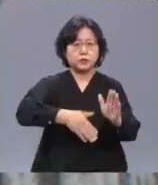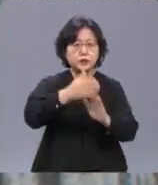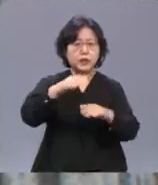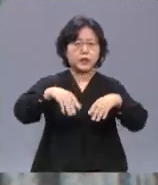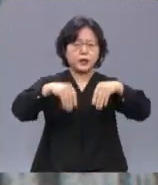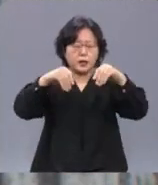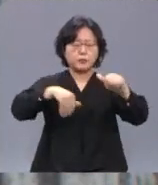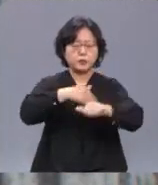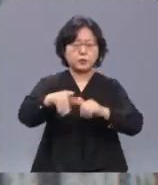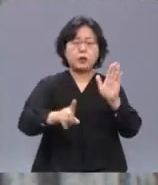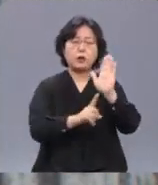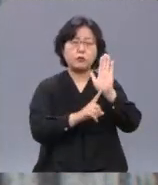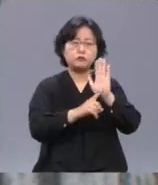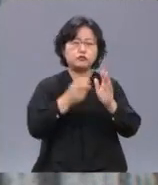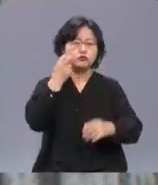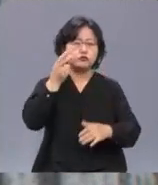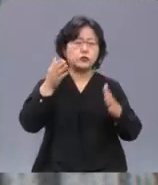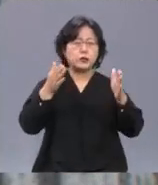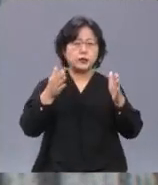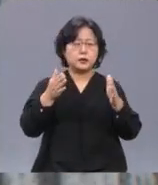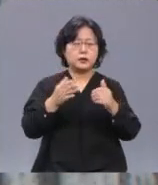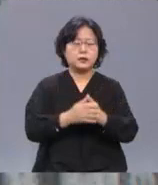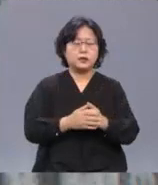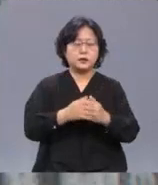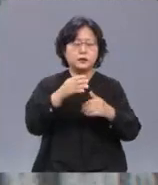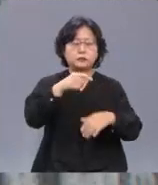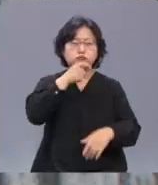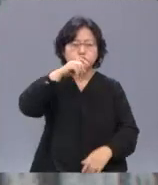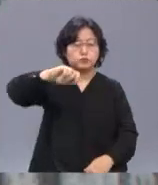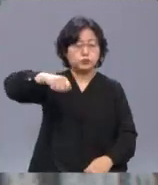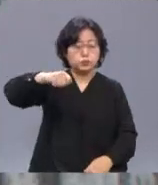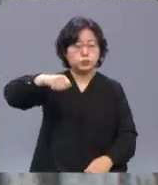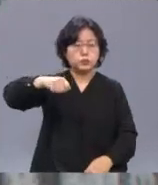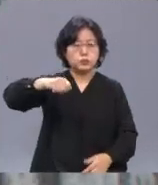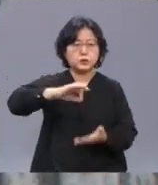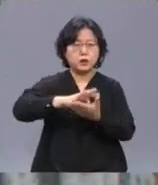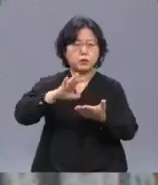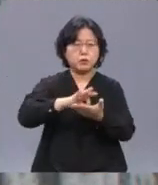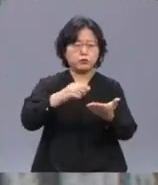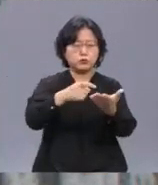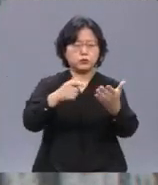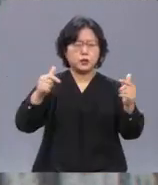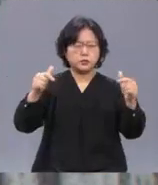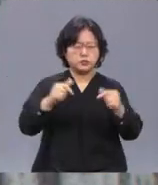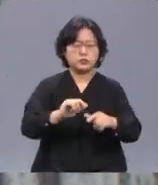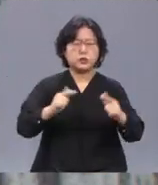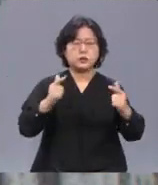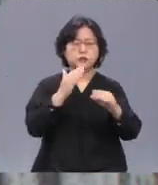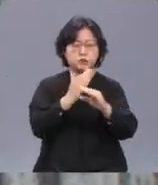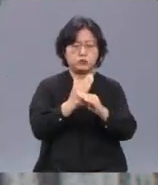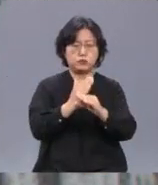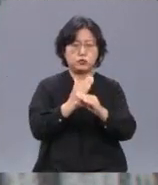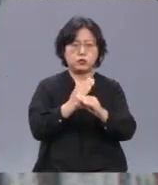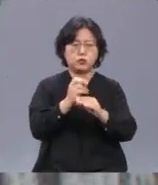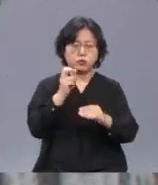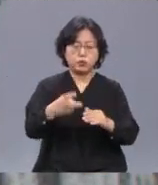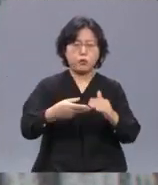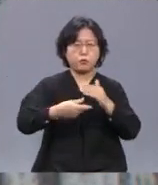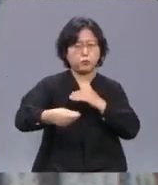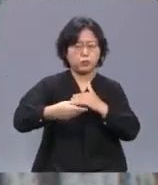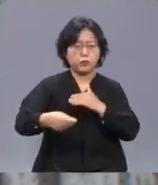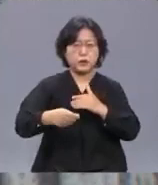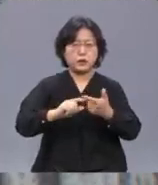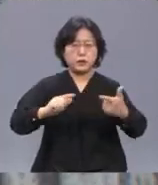가뭄 상황을 알린 게 두 달째인데 수돗물 공급량은 크게 줄지 않고 있습니다. 누수율도 적지 않아서